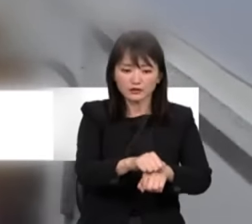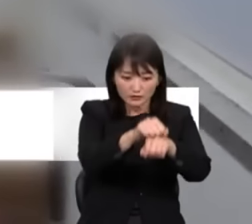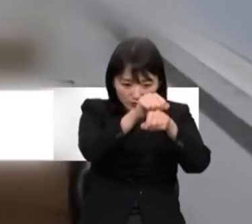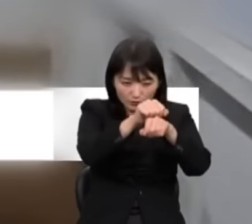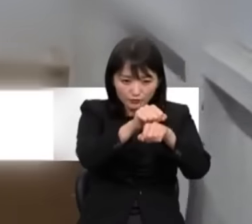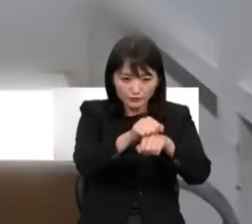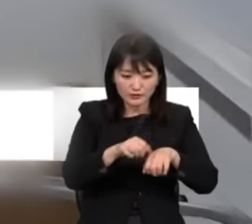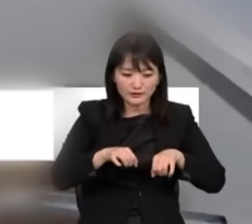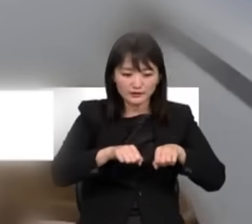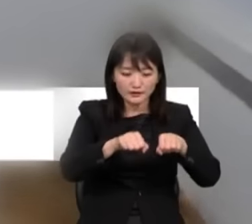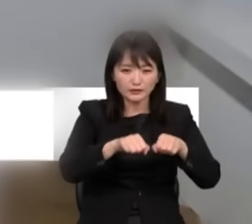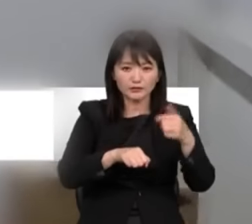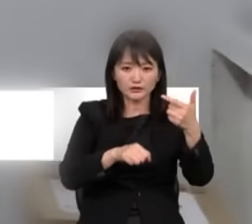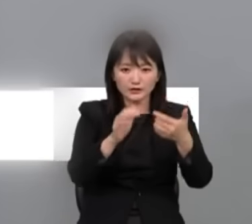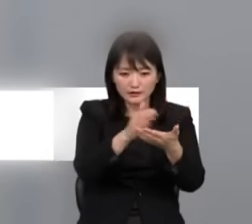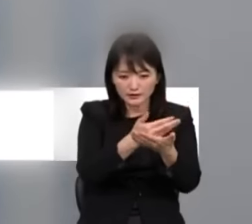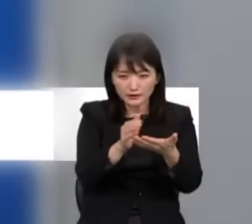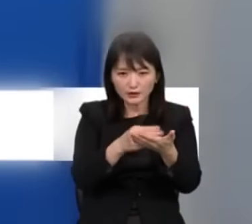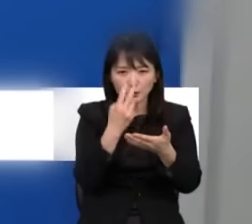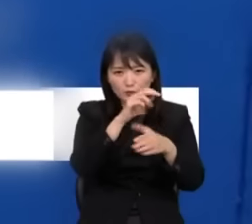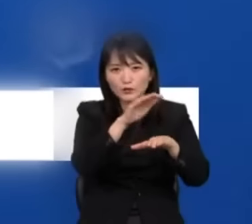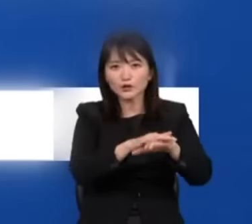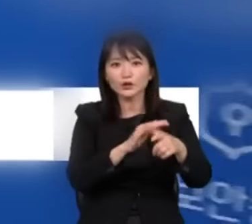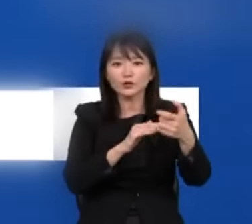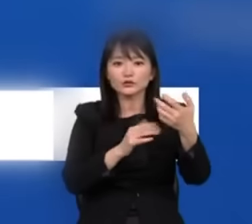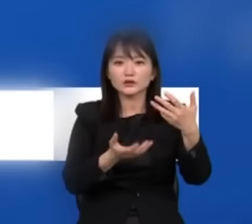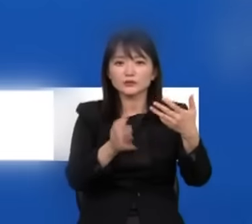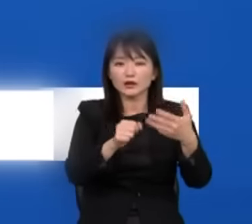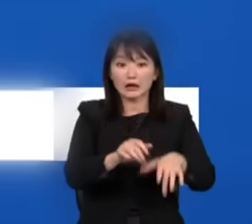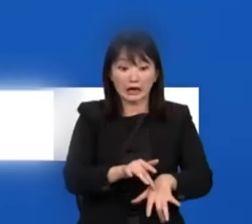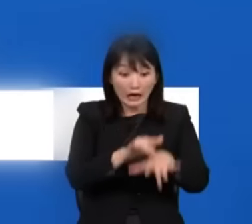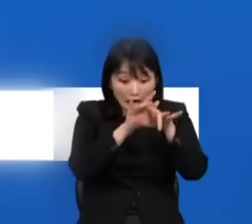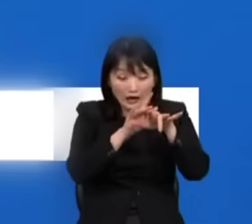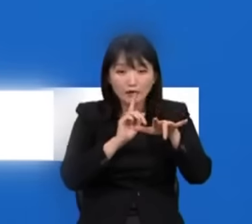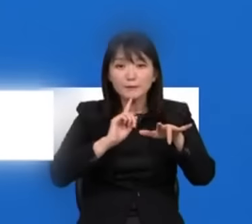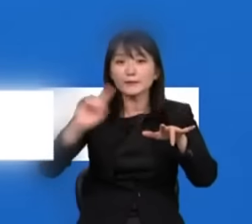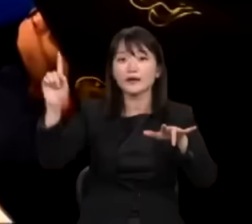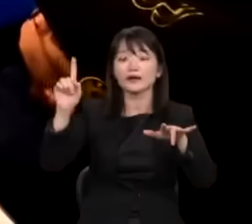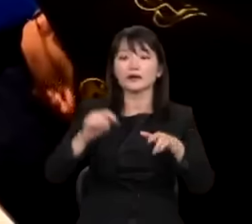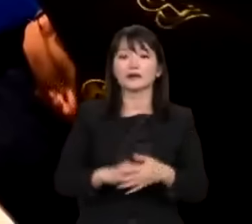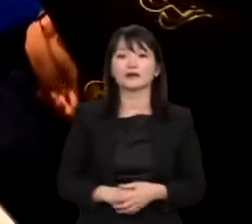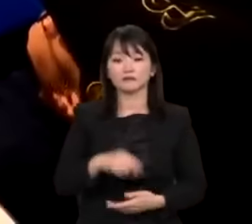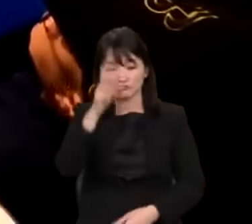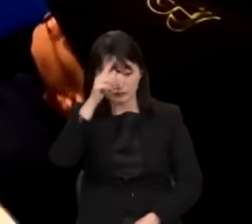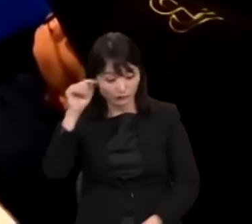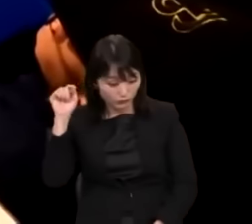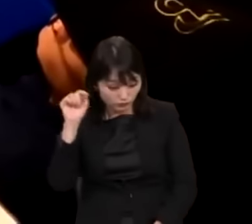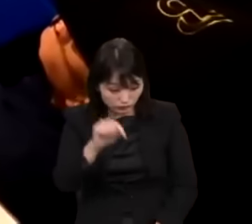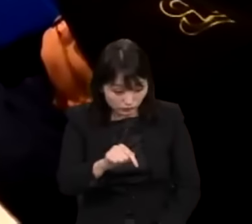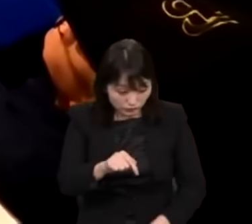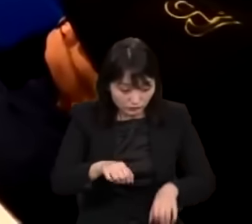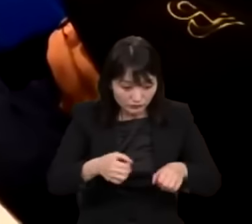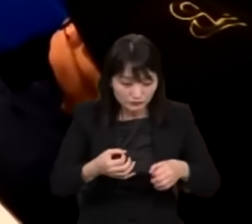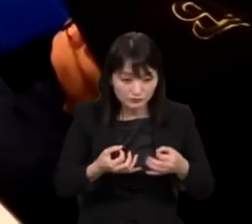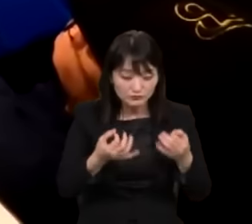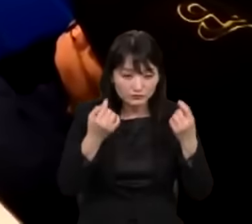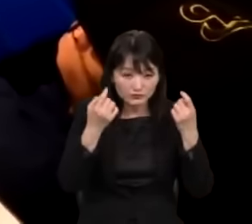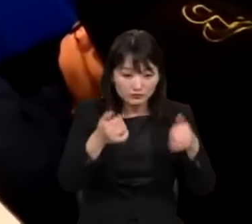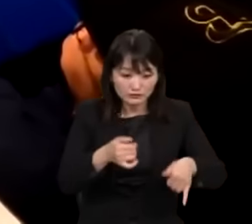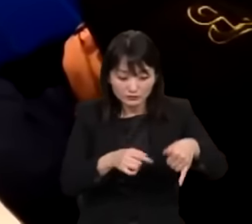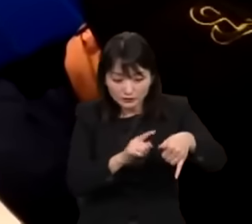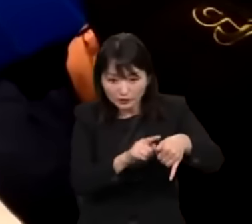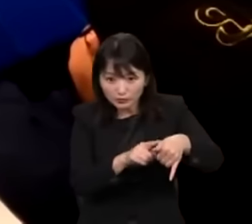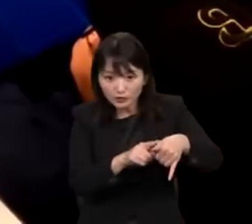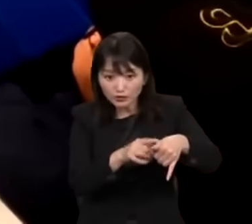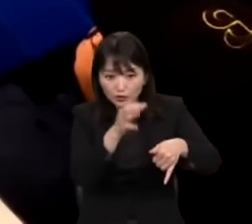나눠 보관하던 현금 68억 원이 없어졌다는 신고가 들어왔습니다 경찰이 갔을 땐 캐리어에 돈대신 A4